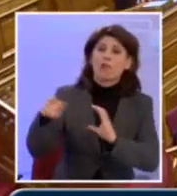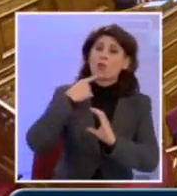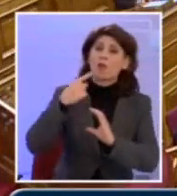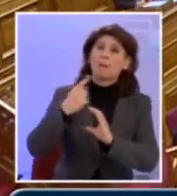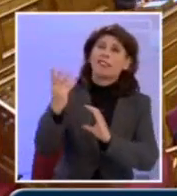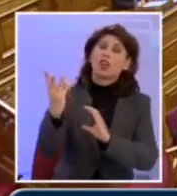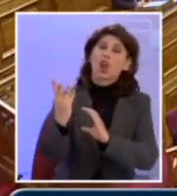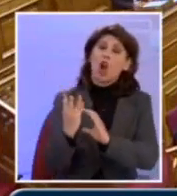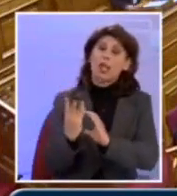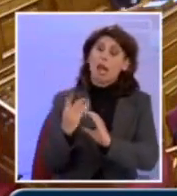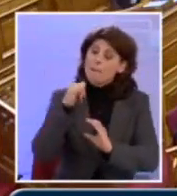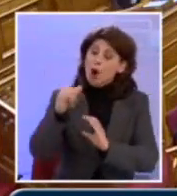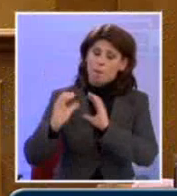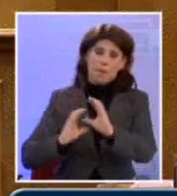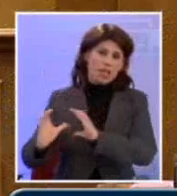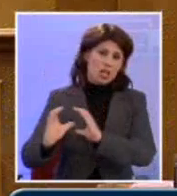λεγόμενους τροϊκανούς.